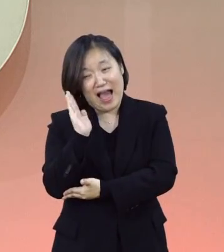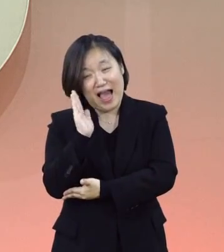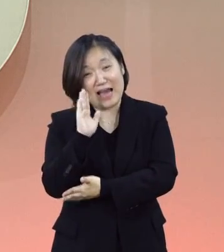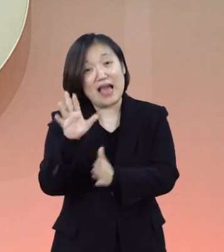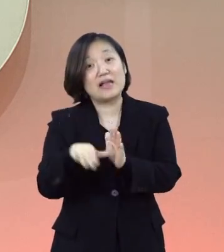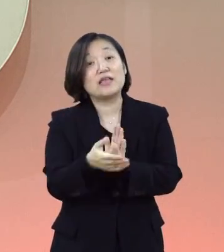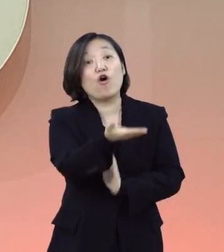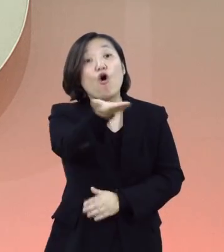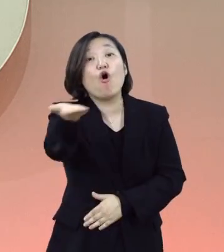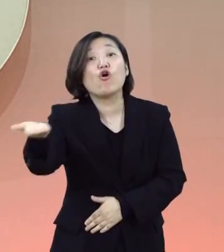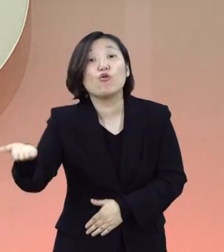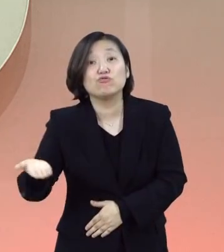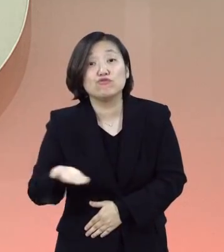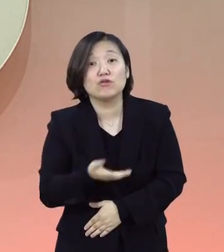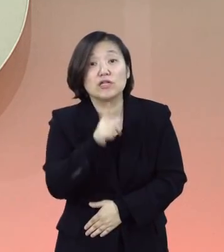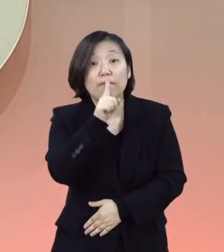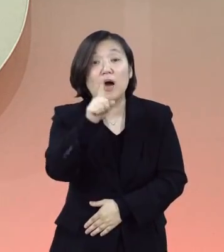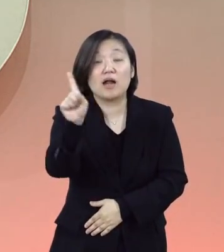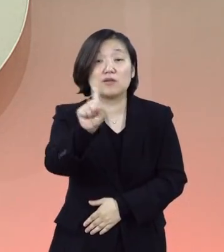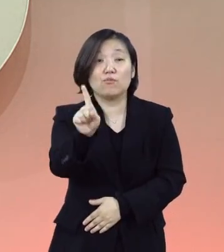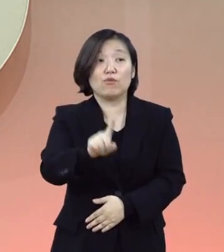불자님들한테 강조하는 이야기가 있습니다.